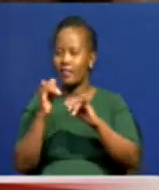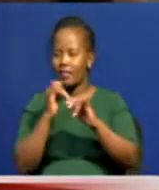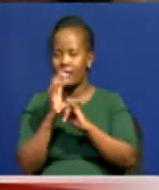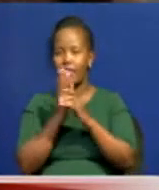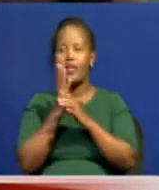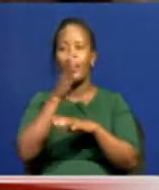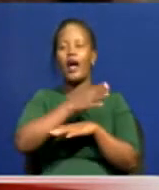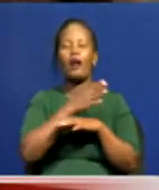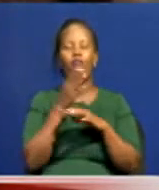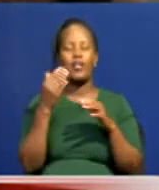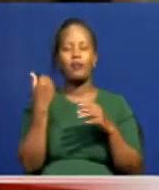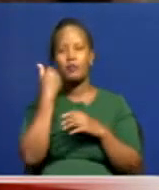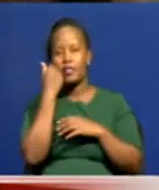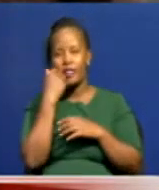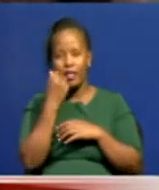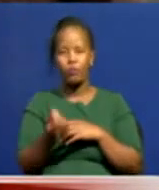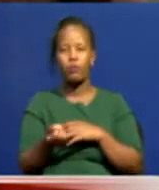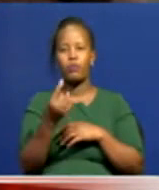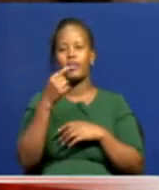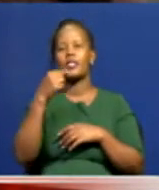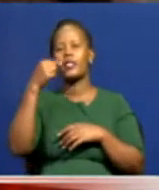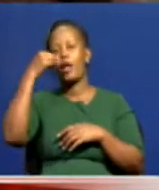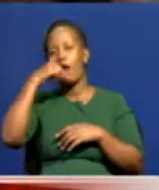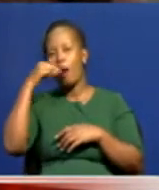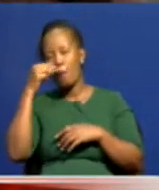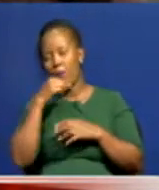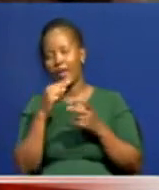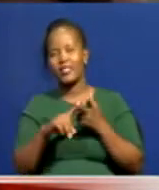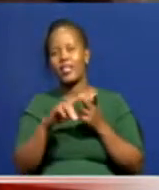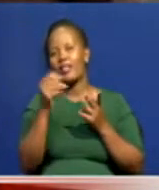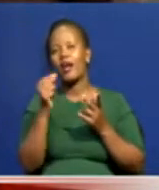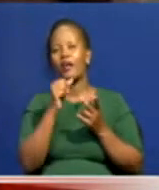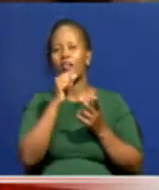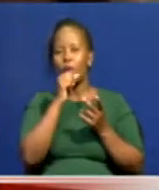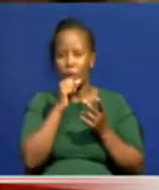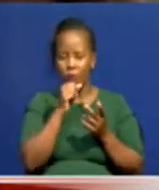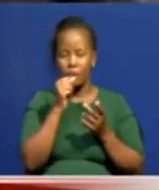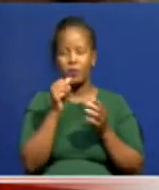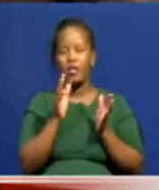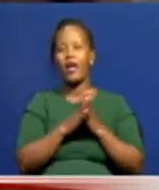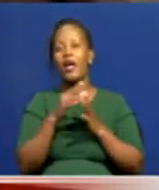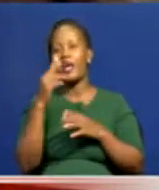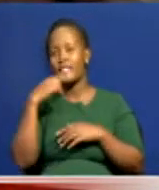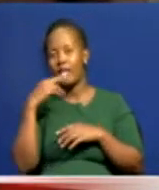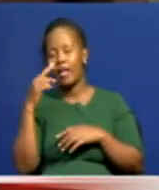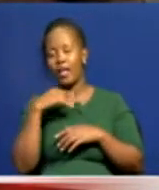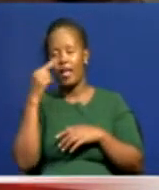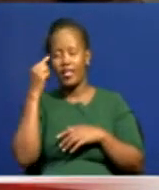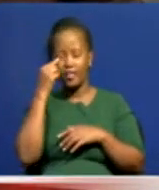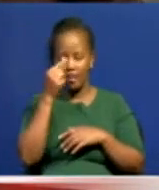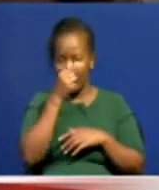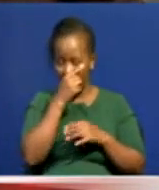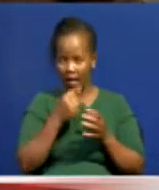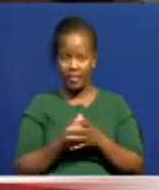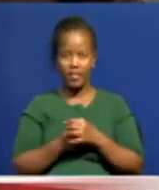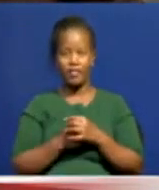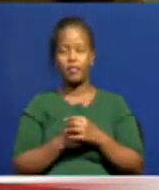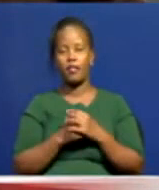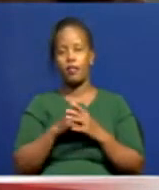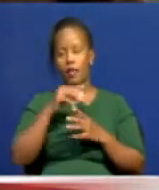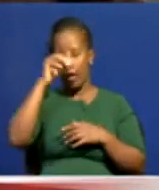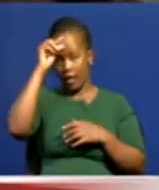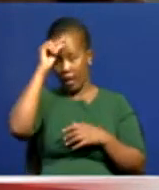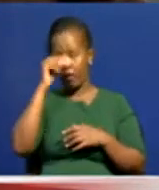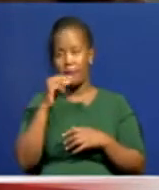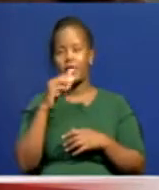ugonjo wa polio Homa ya rift vali na ugonjo wa macho mekundu katika baadhi ya maineo inchini Hatibu wa serikali, Dr.